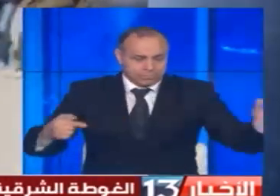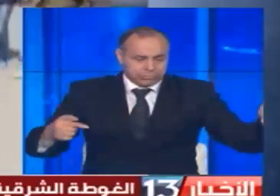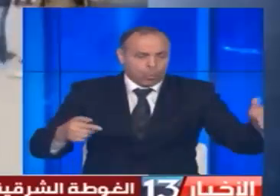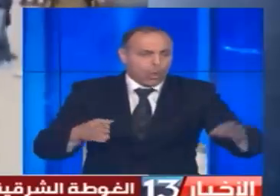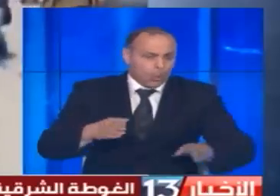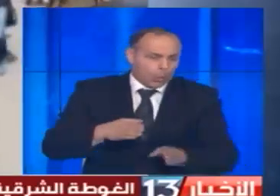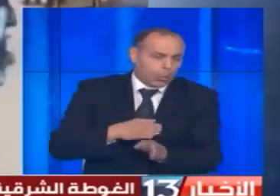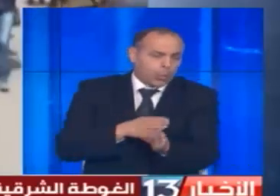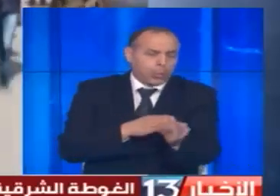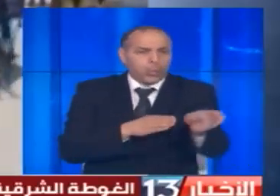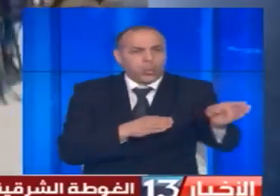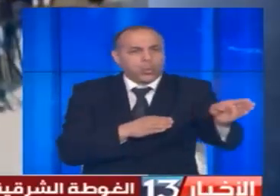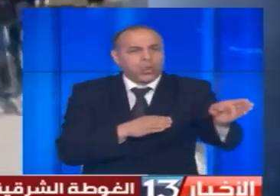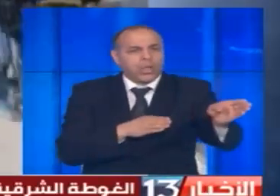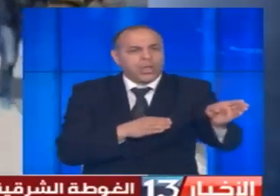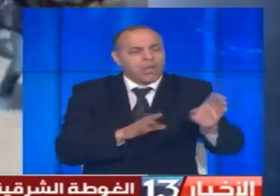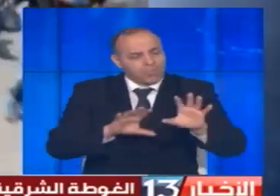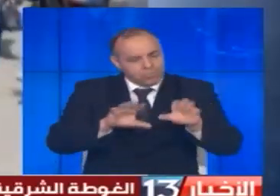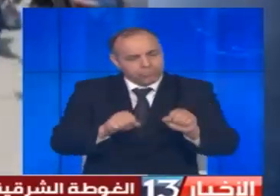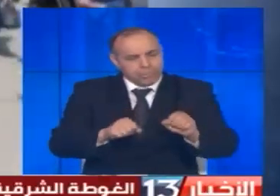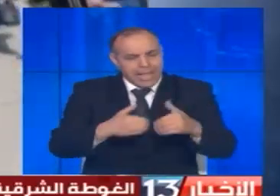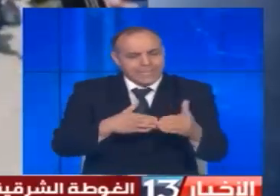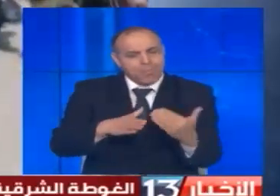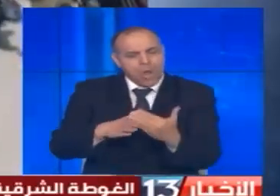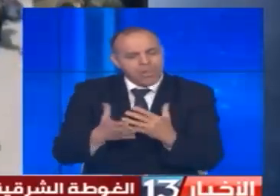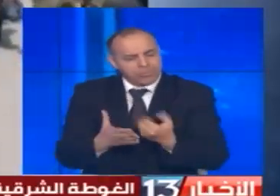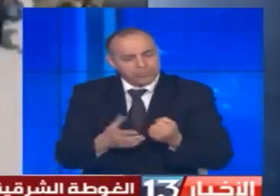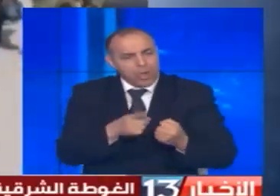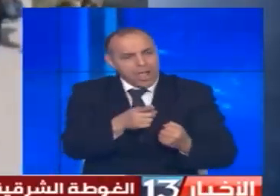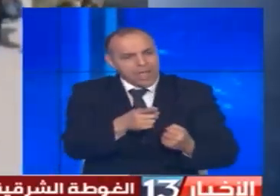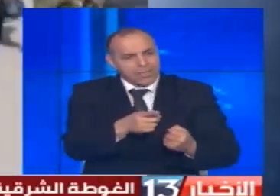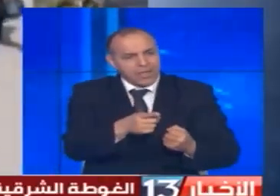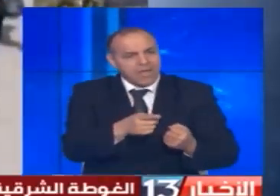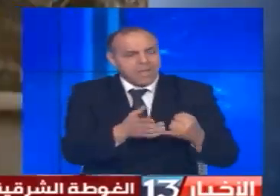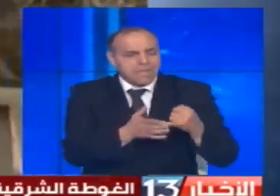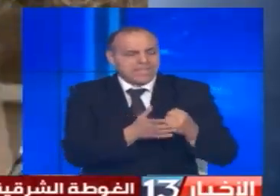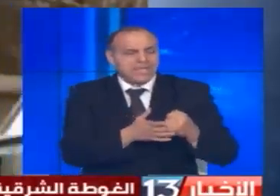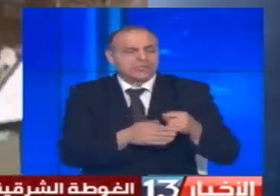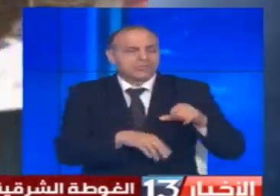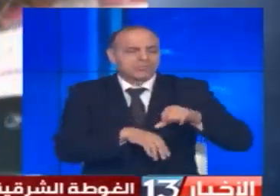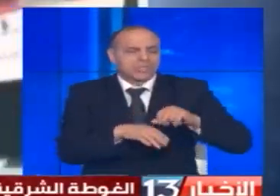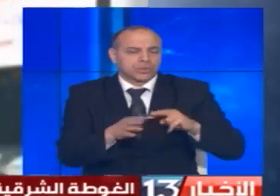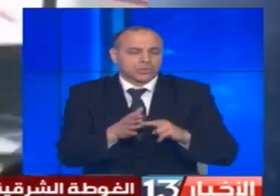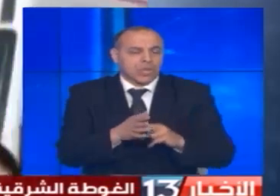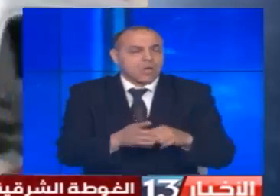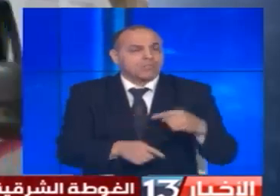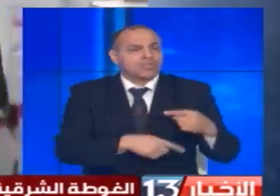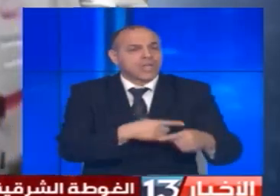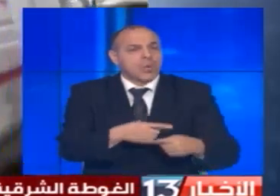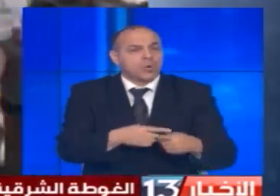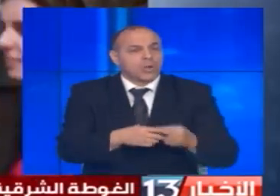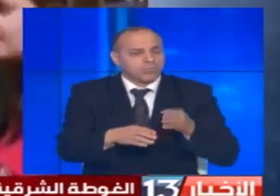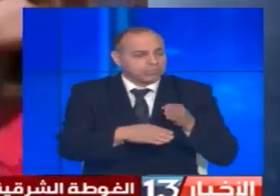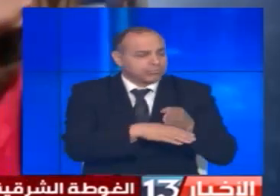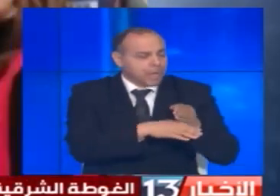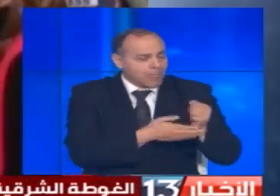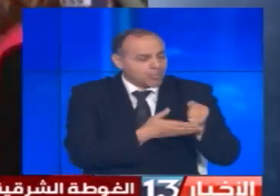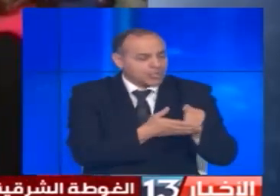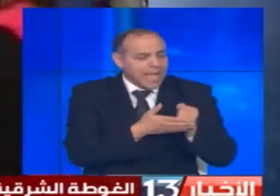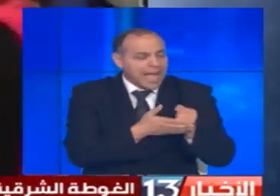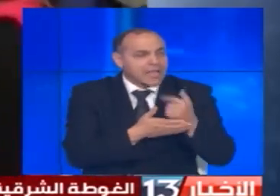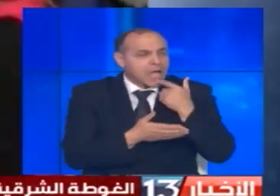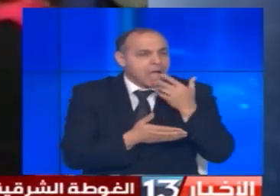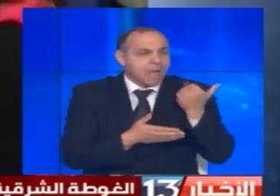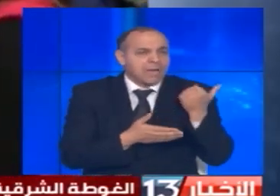ودخلت الغوطة الجيب الخاضع لسيطرة المعارضة المسلحة في ريف دمشق. محاولة استئناف القافلة إدخال المساعدات قد